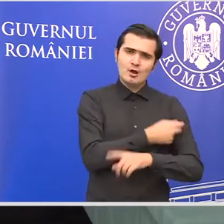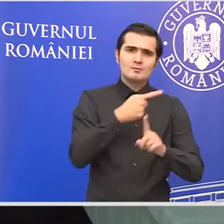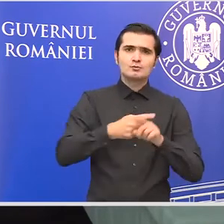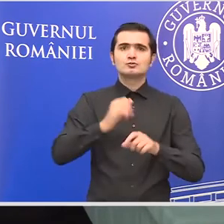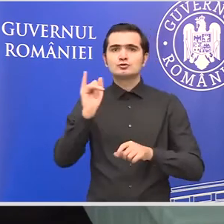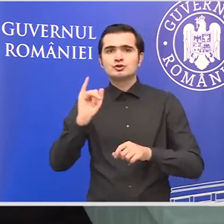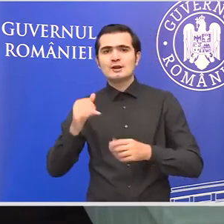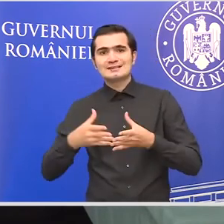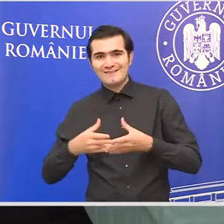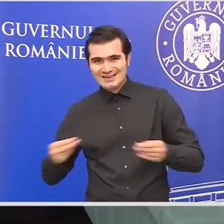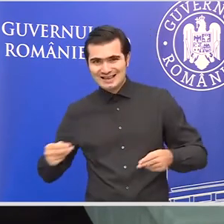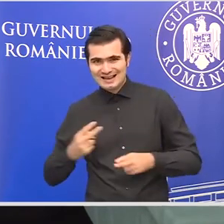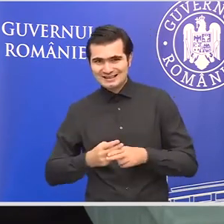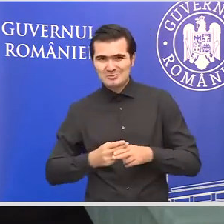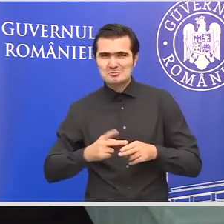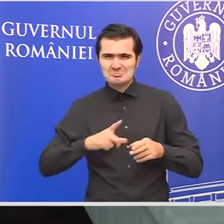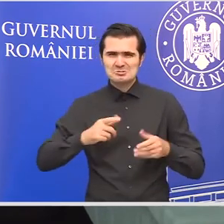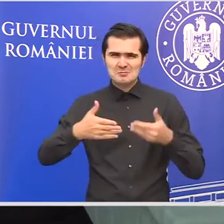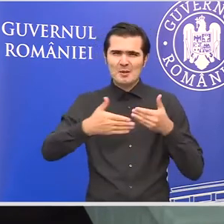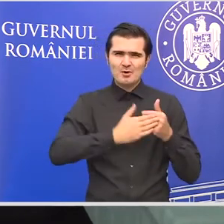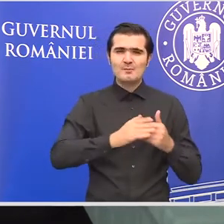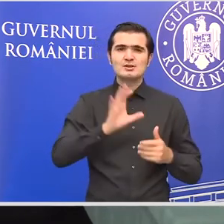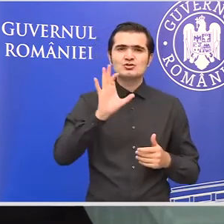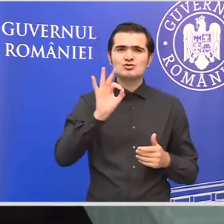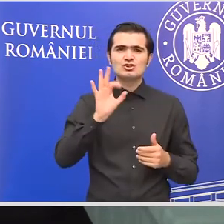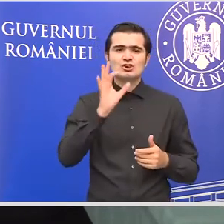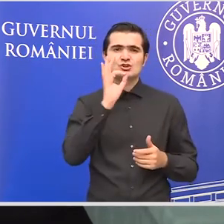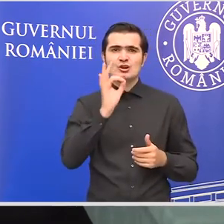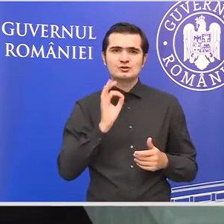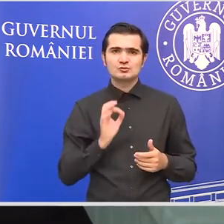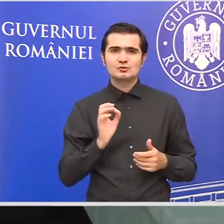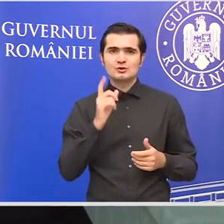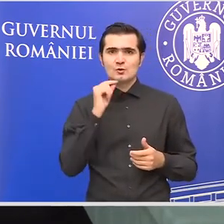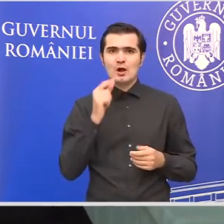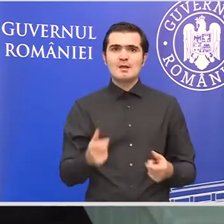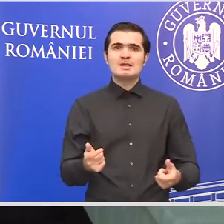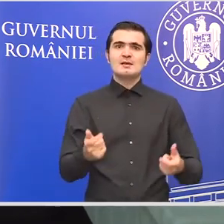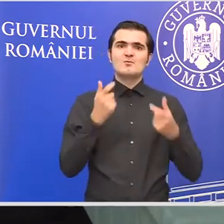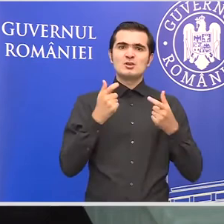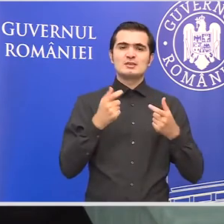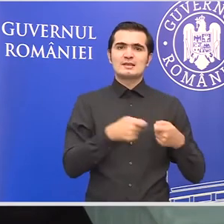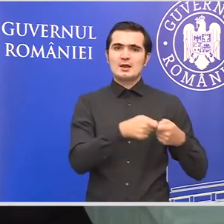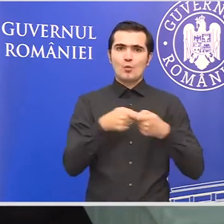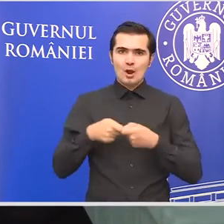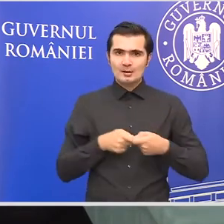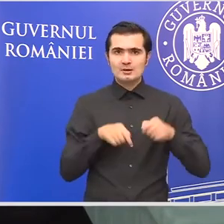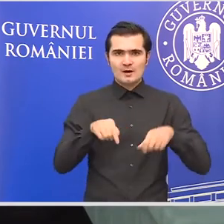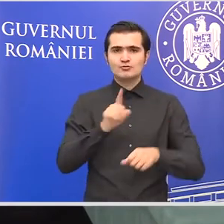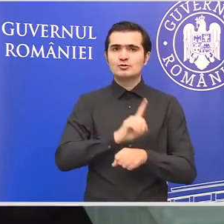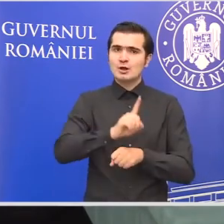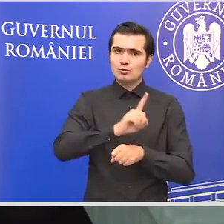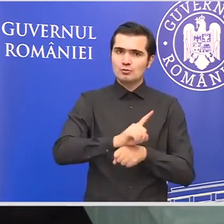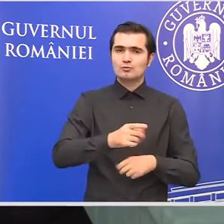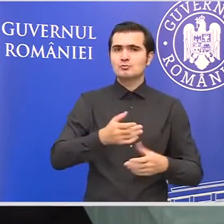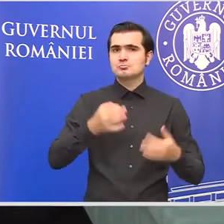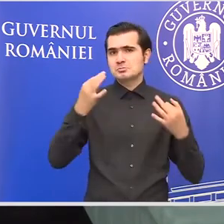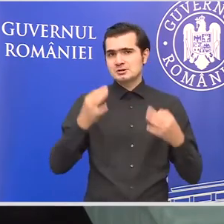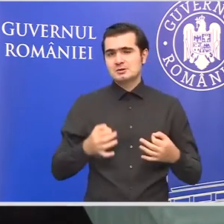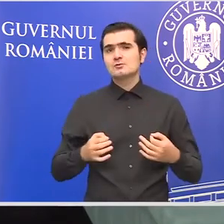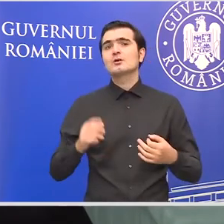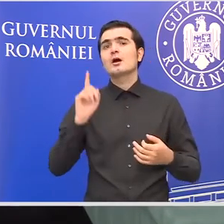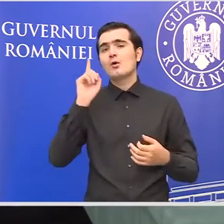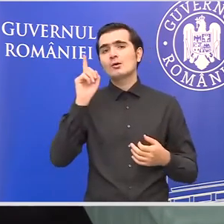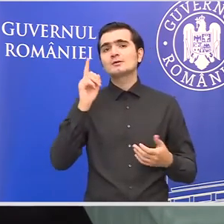ne apropiem undeva de 50% la acest moment de imunitate colectivă. Sunt lucruri care cu siguranță